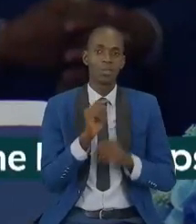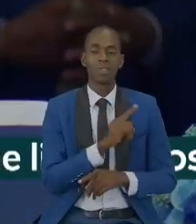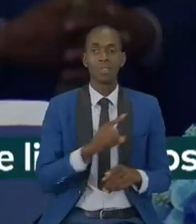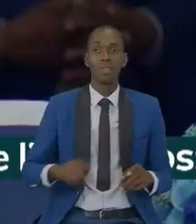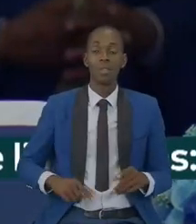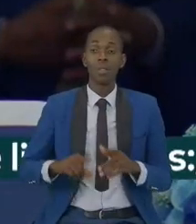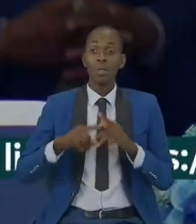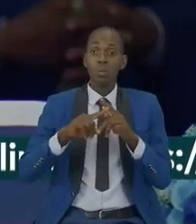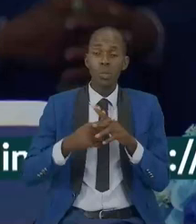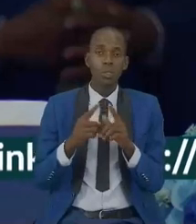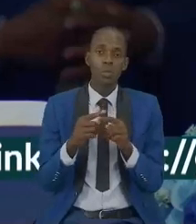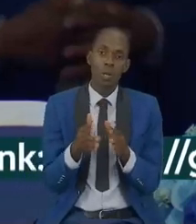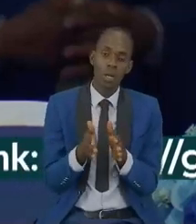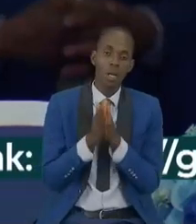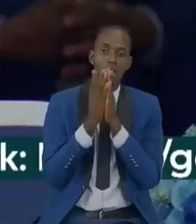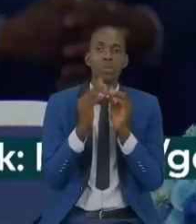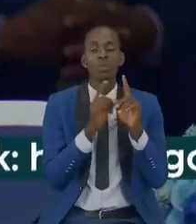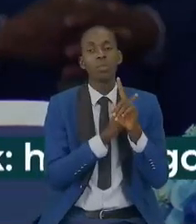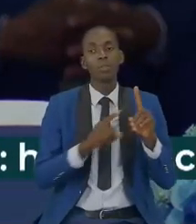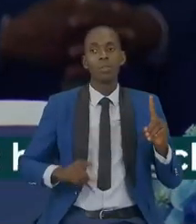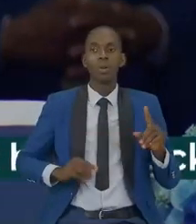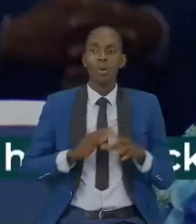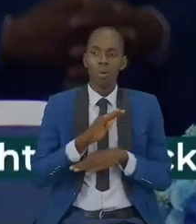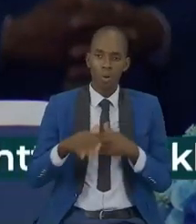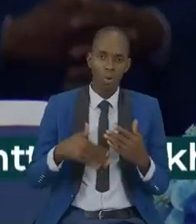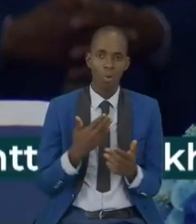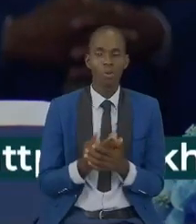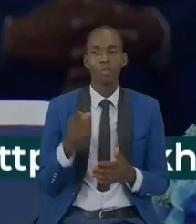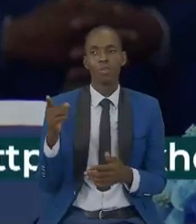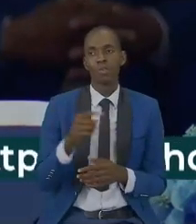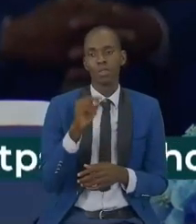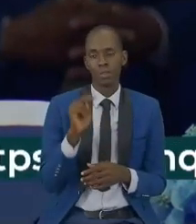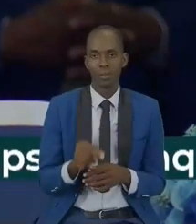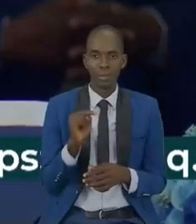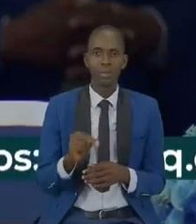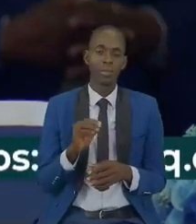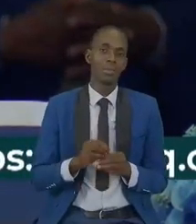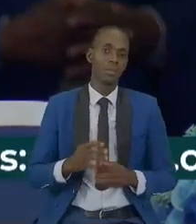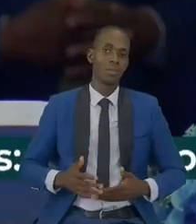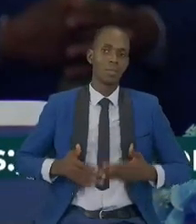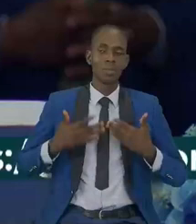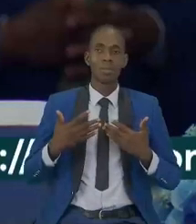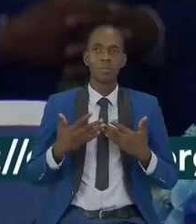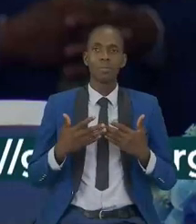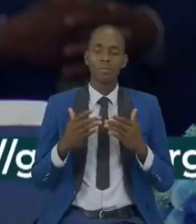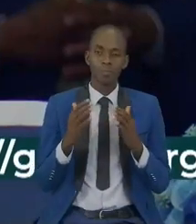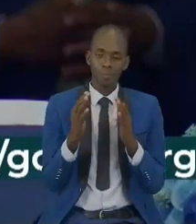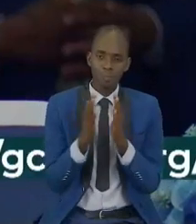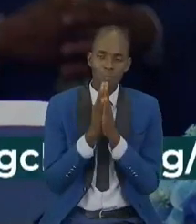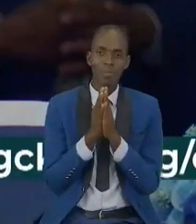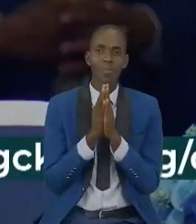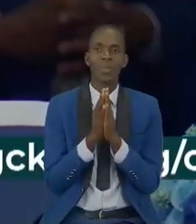Que les surveillants, les ouvriers, les conseillers restent avec